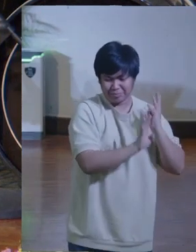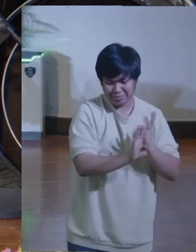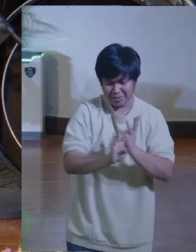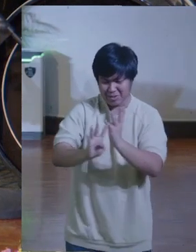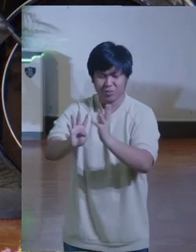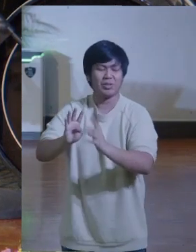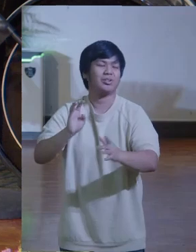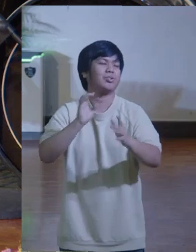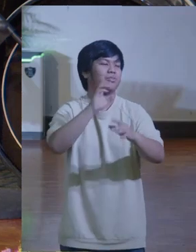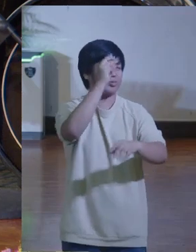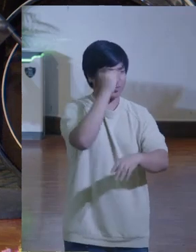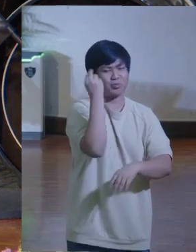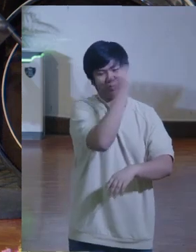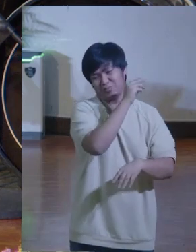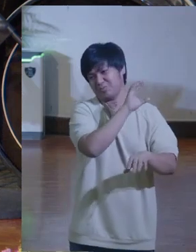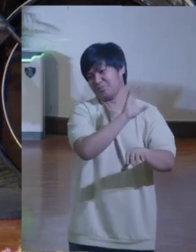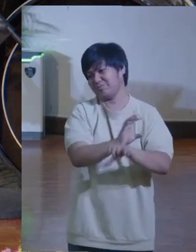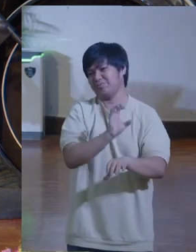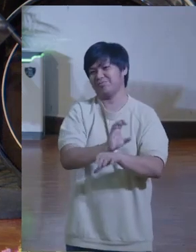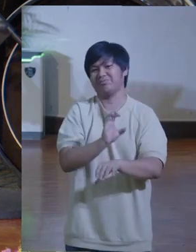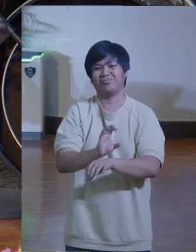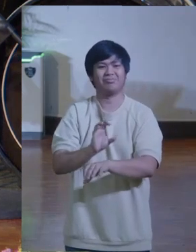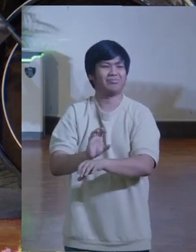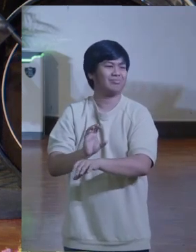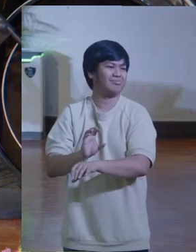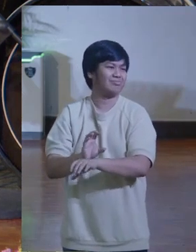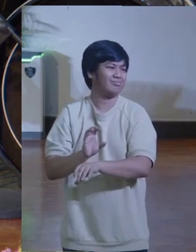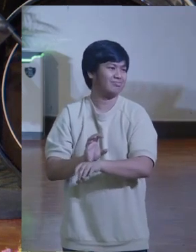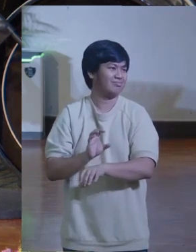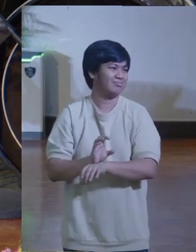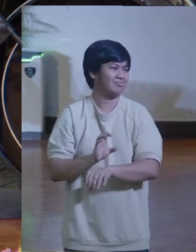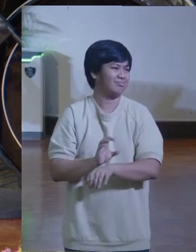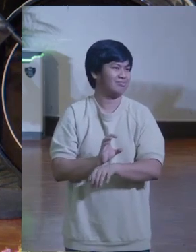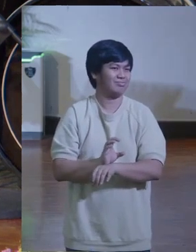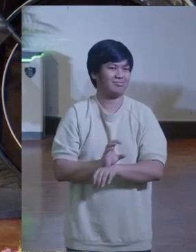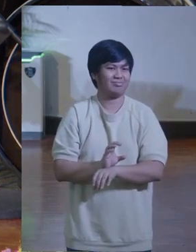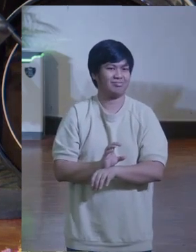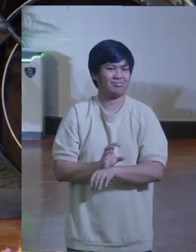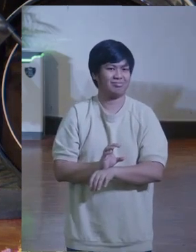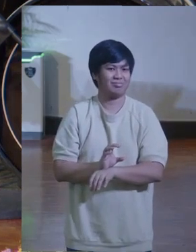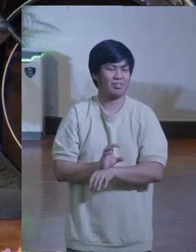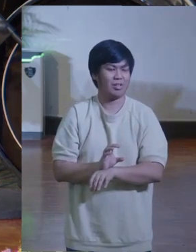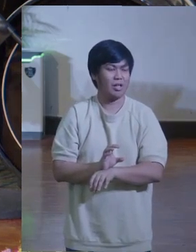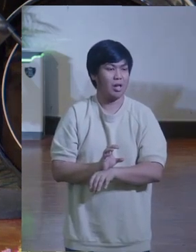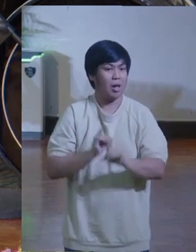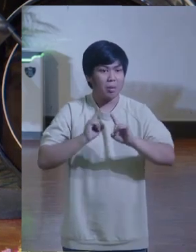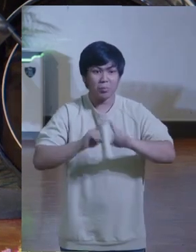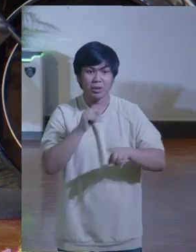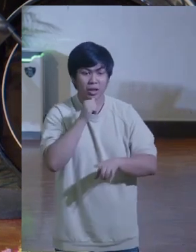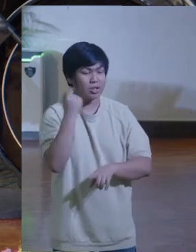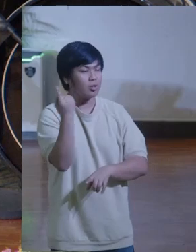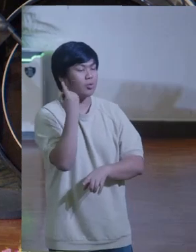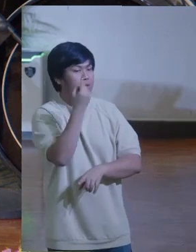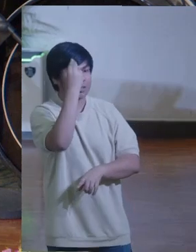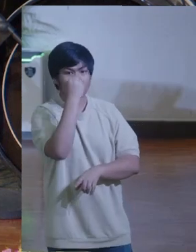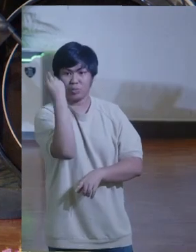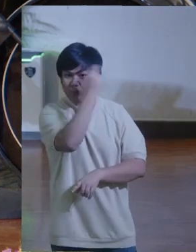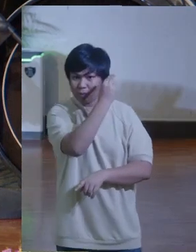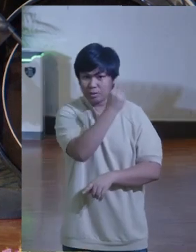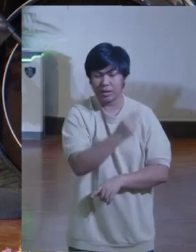ng simbahang Romano-Katoliko. Hindi lang sila. Ang Greek Orthodox Church, ganito rin po